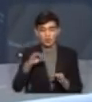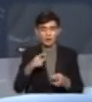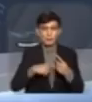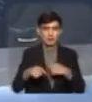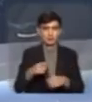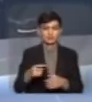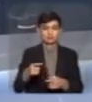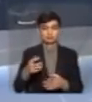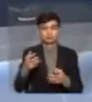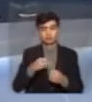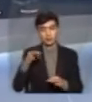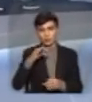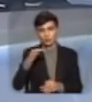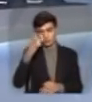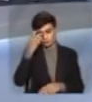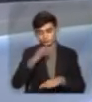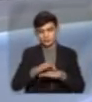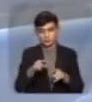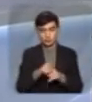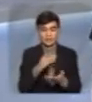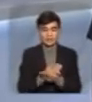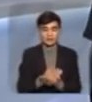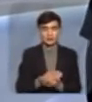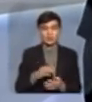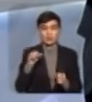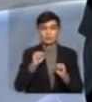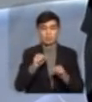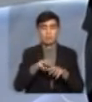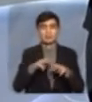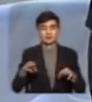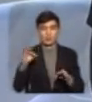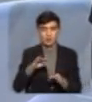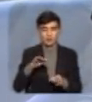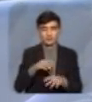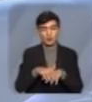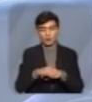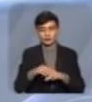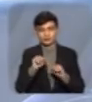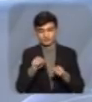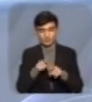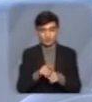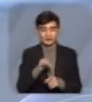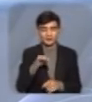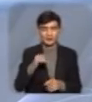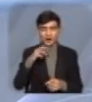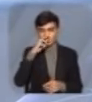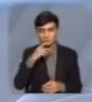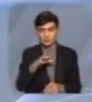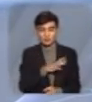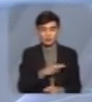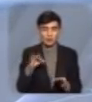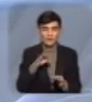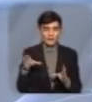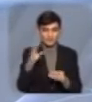қайтаруға бас қатырып жатқан сыңайлы. Еңбек және халықты әлеуметтік қорғау министрі жәрдемақы тағайындау кезіндегі